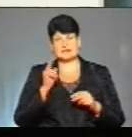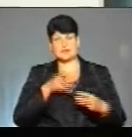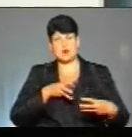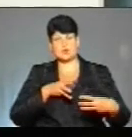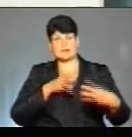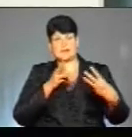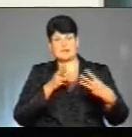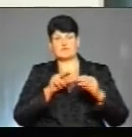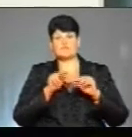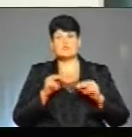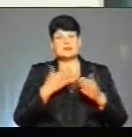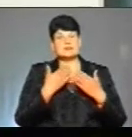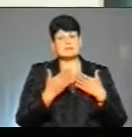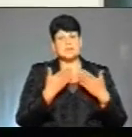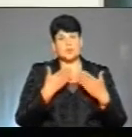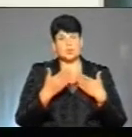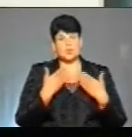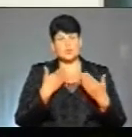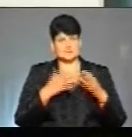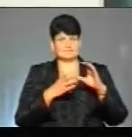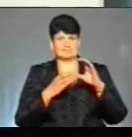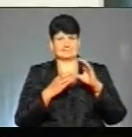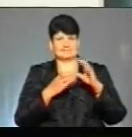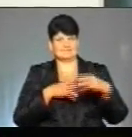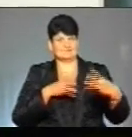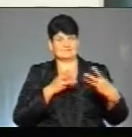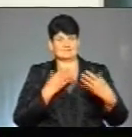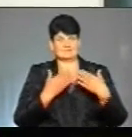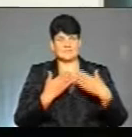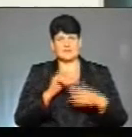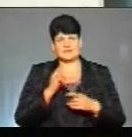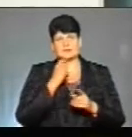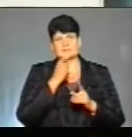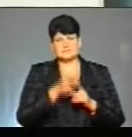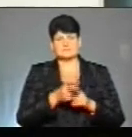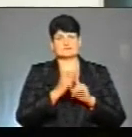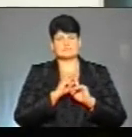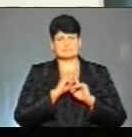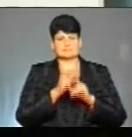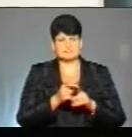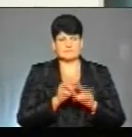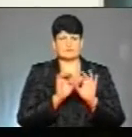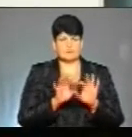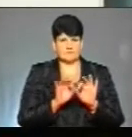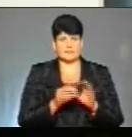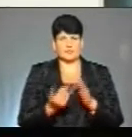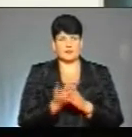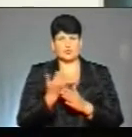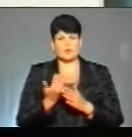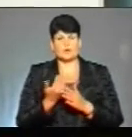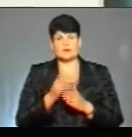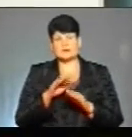Тобто, вчитель спілкується з дитиною, дитина дає відповіді, вчитель пояснює новий матеріал,